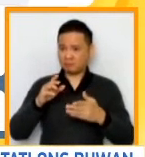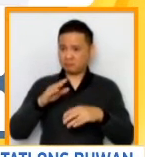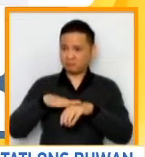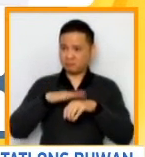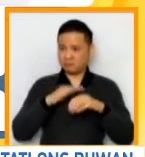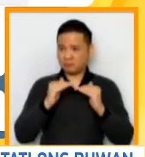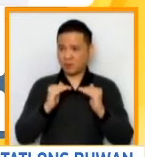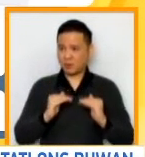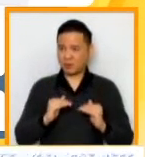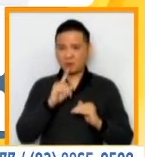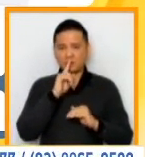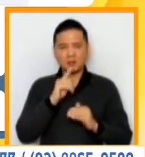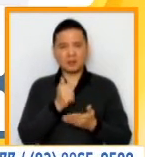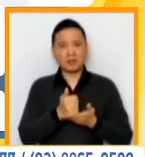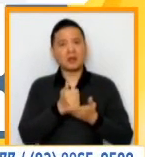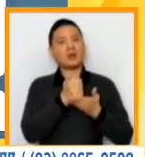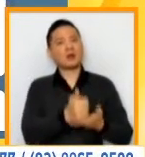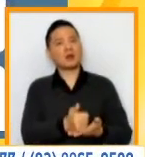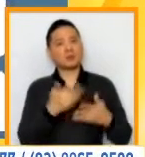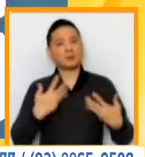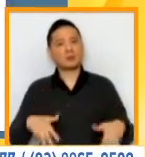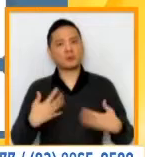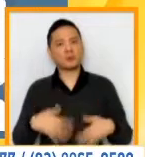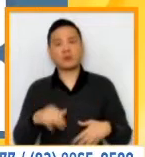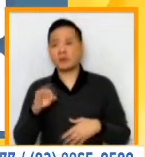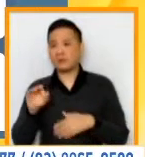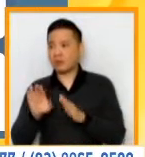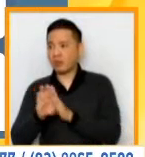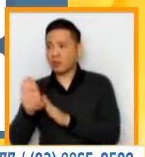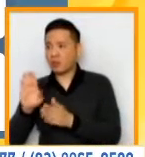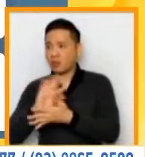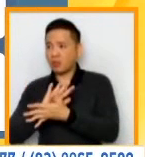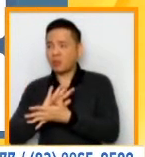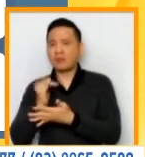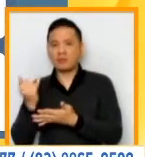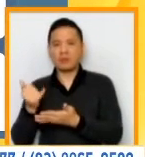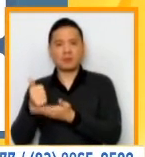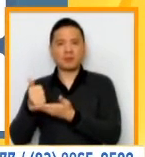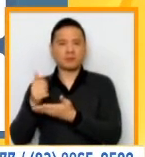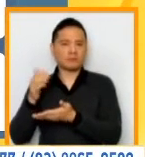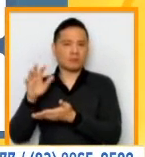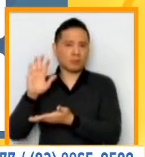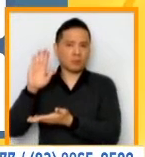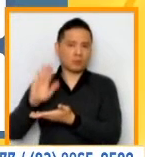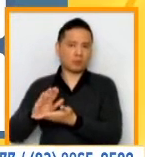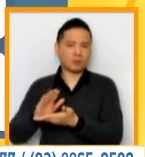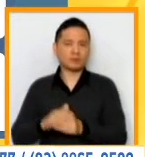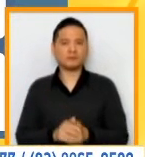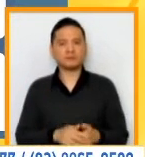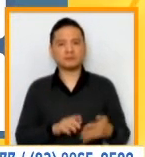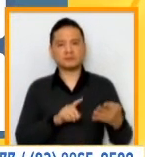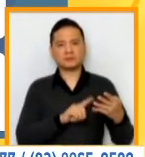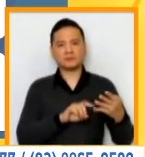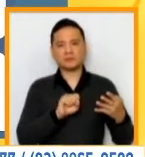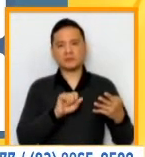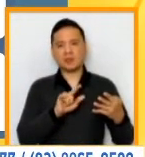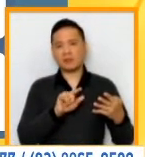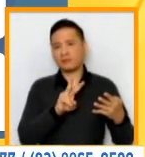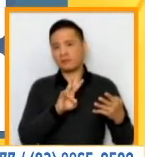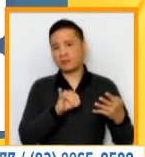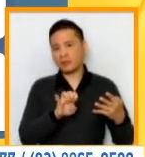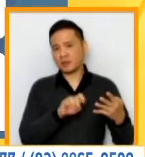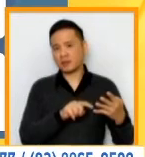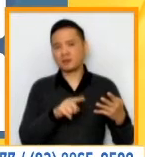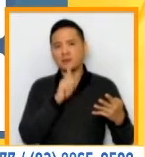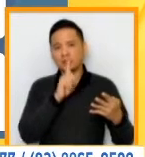may mataas na kaso ng COVID. Sabi naman ni Salve Llanillo, dahan-dahan lang ha, sa pagpapalawig ng alert level